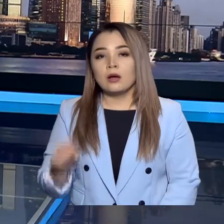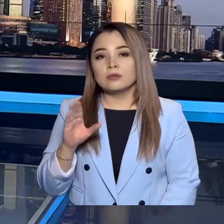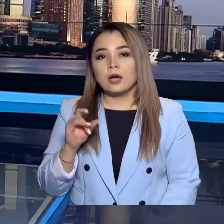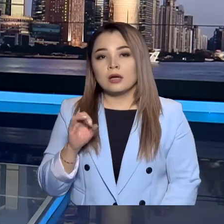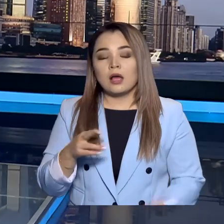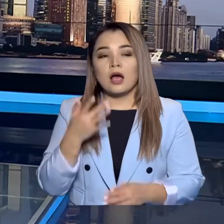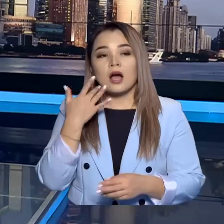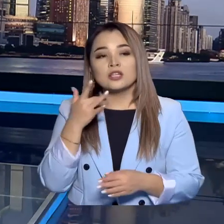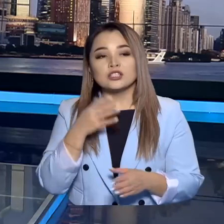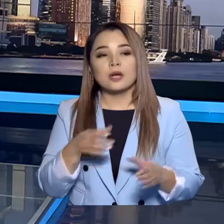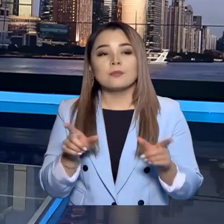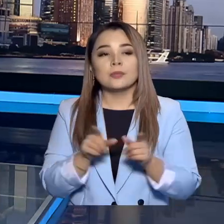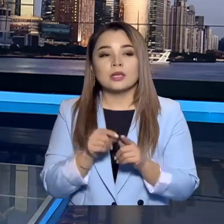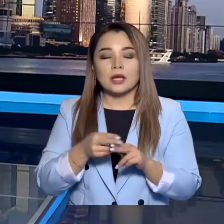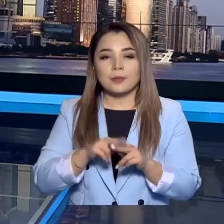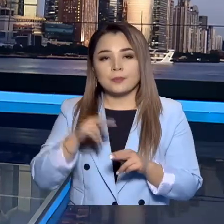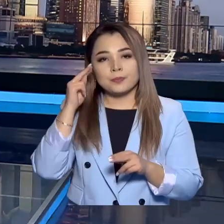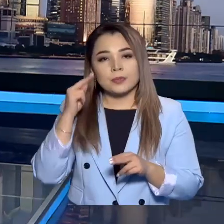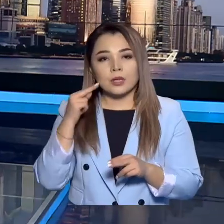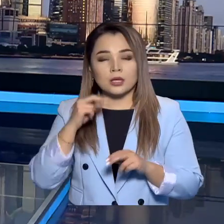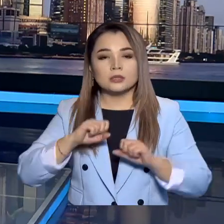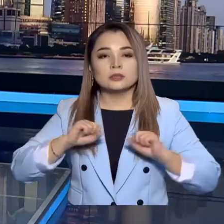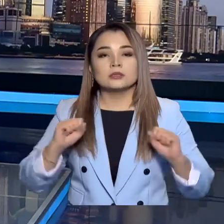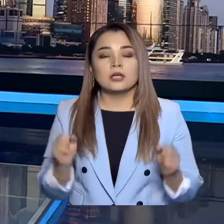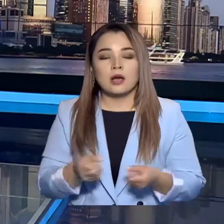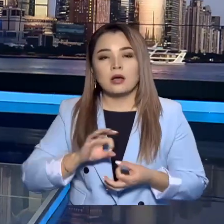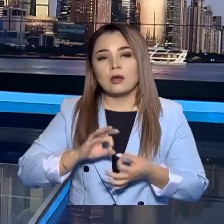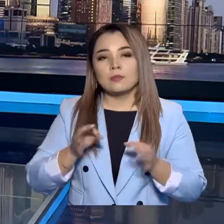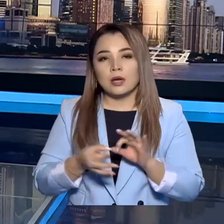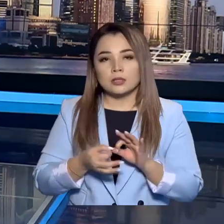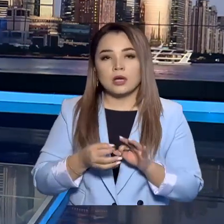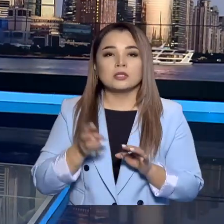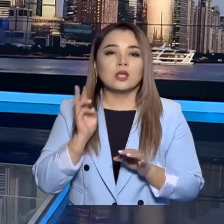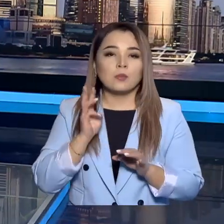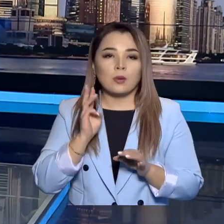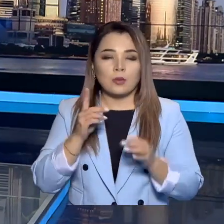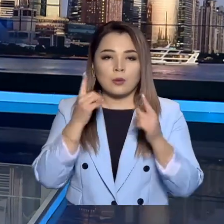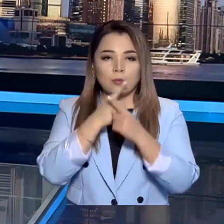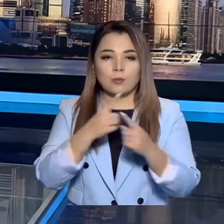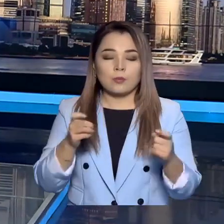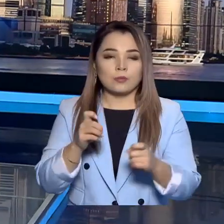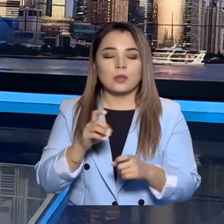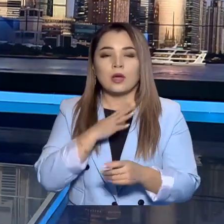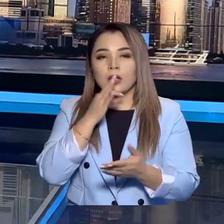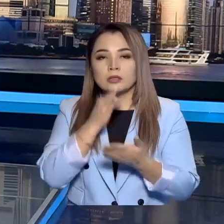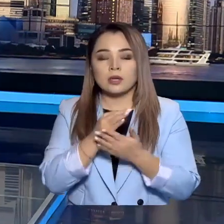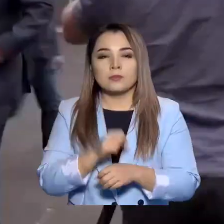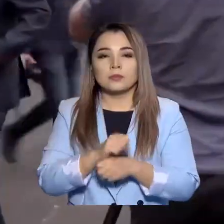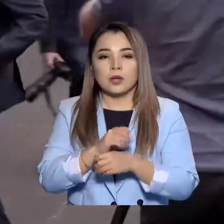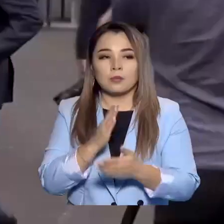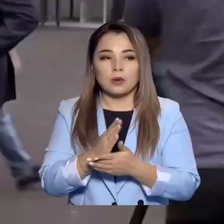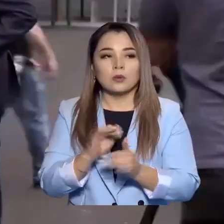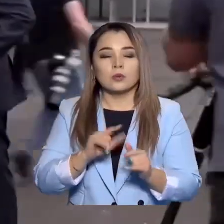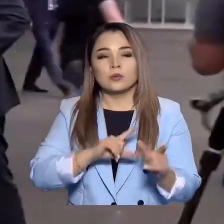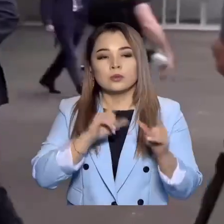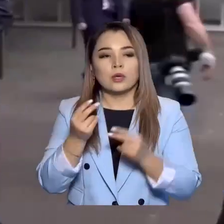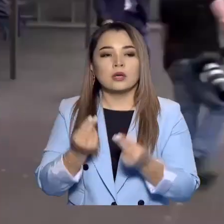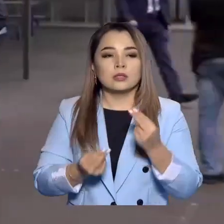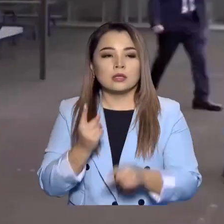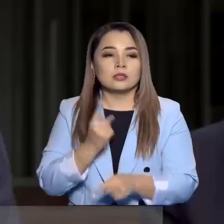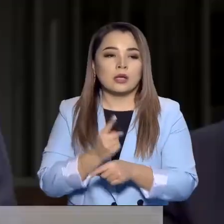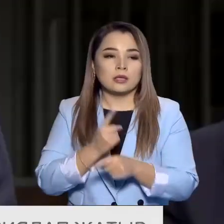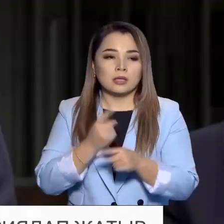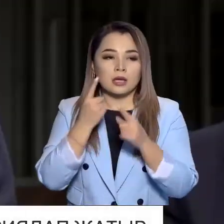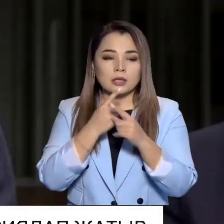Австралия ақшпен бірге Бейжің қысқа олимпиадасына дипломатиялық байкот жариялады. Яғни ақ ойындарға делегат жібермеуге бекінген.